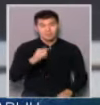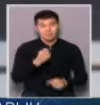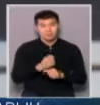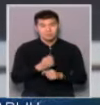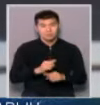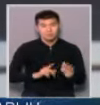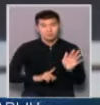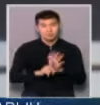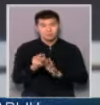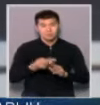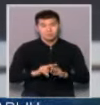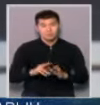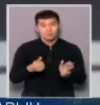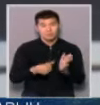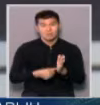болса